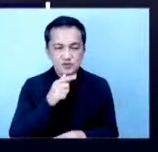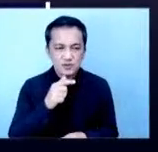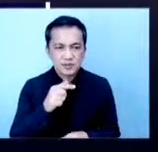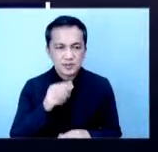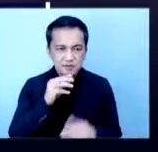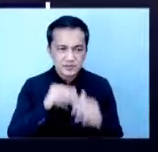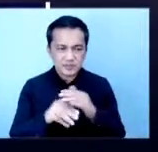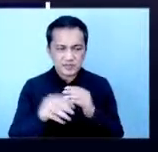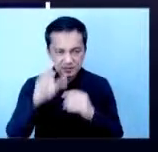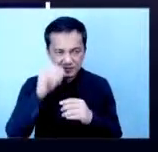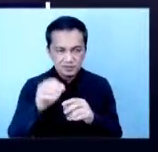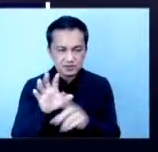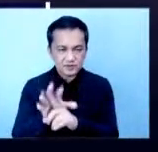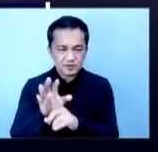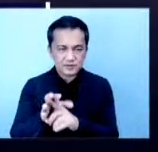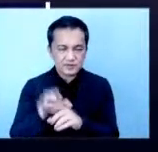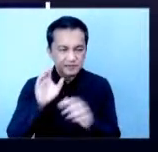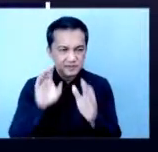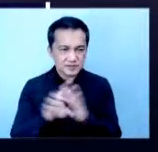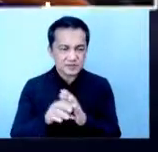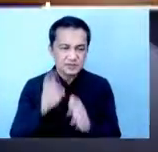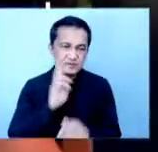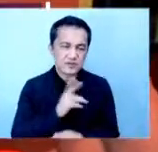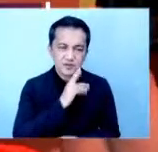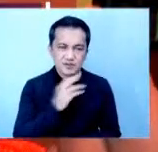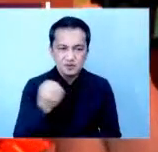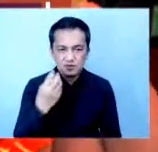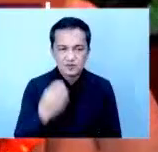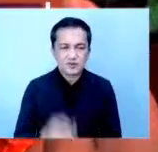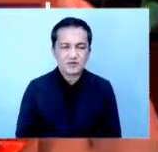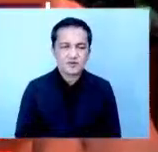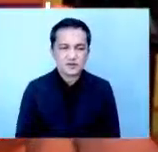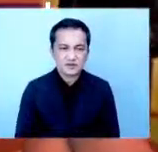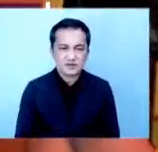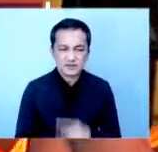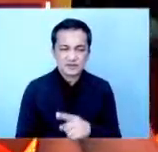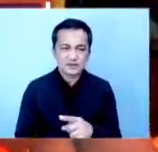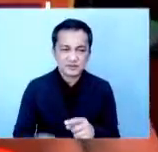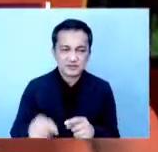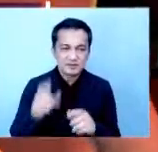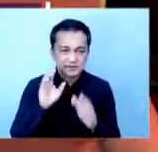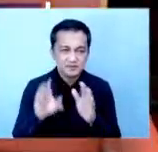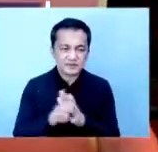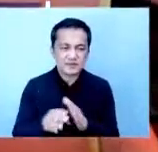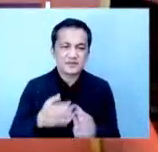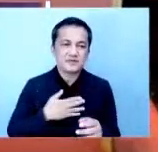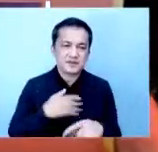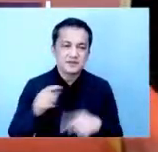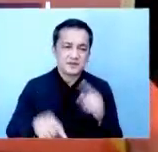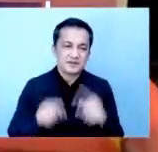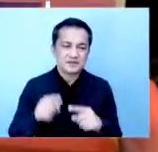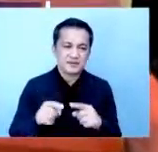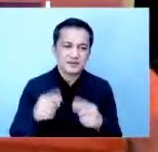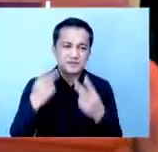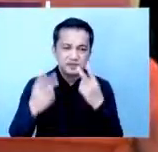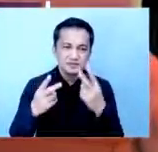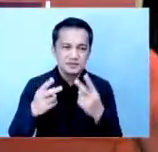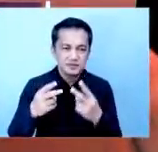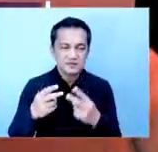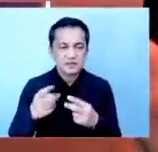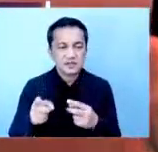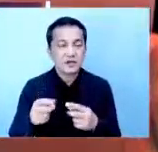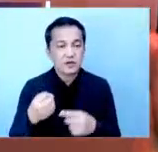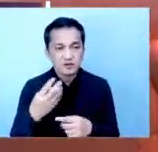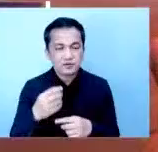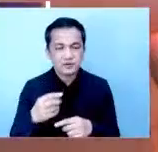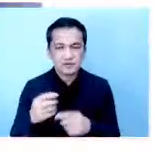nag-viral na picture siya sa isang restaurant sa Hong Kong. That photo circulating around is my friend. I visited Hong Kong and met up with